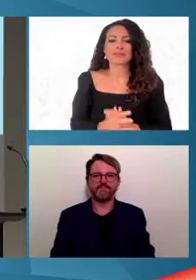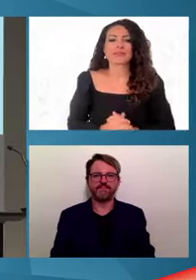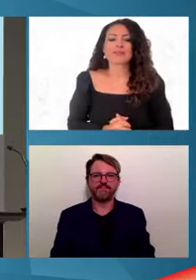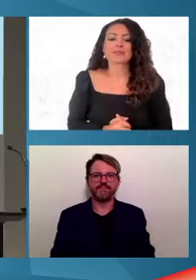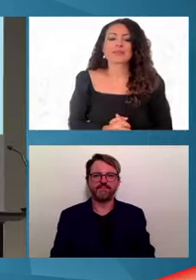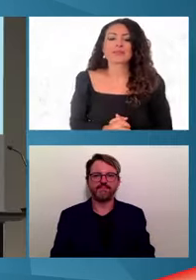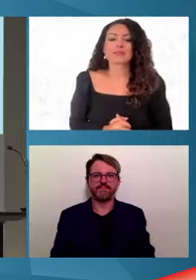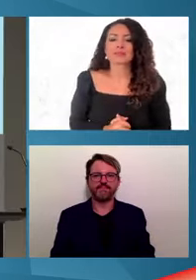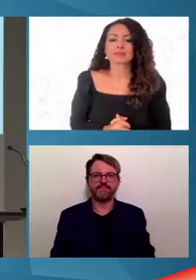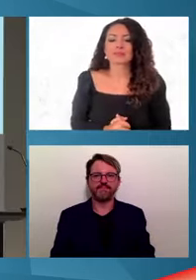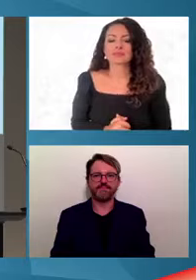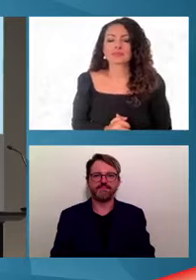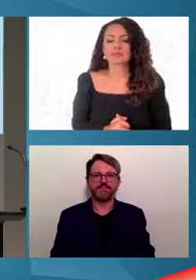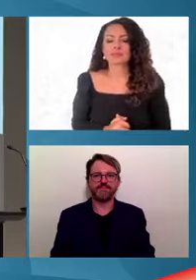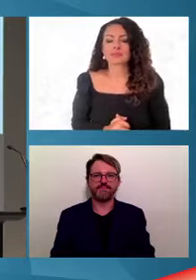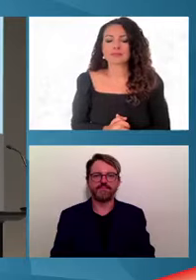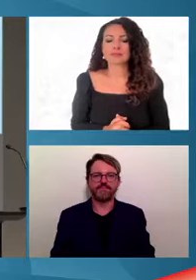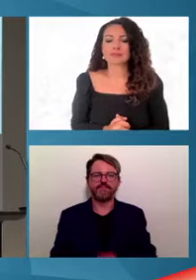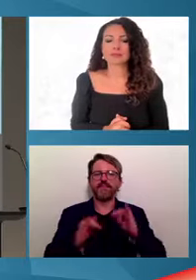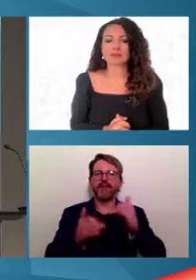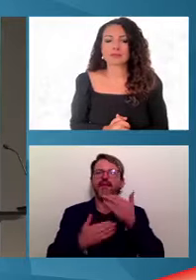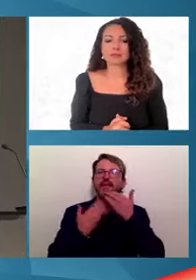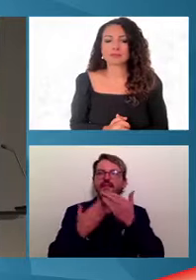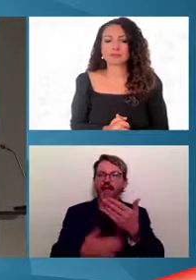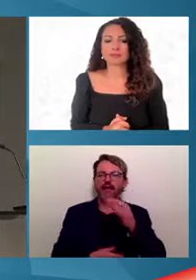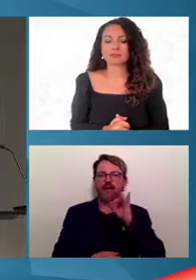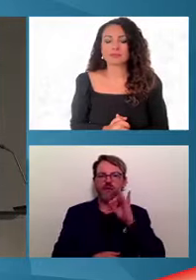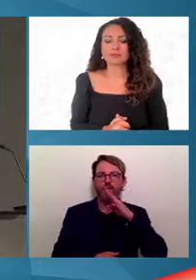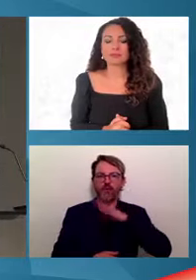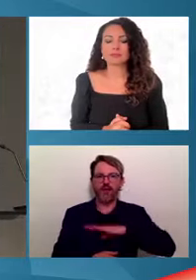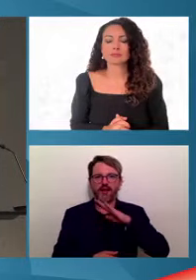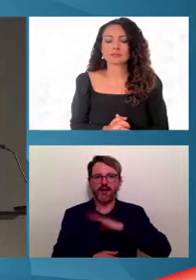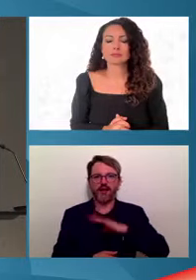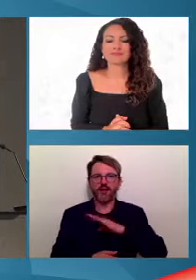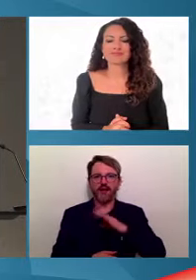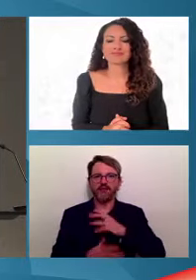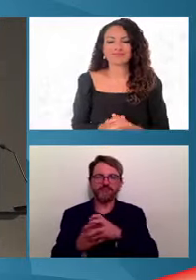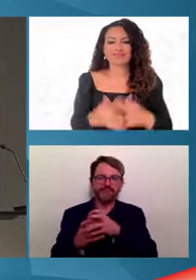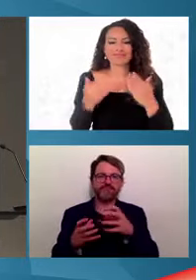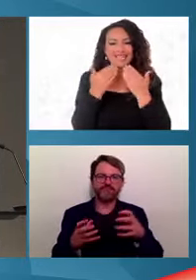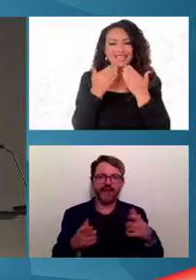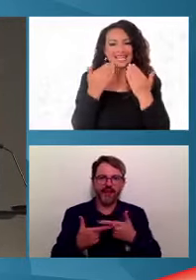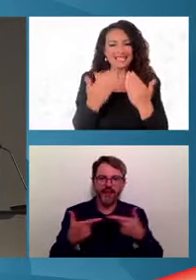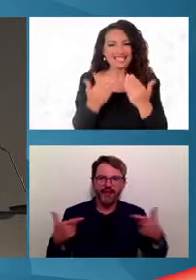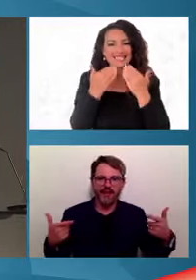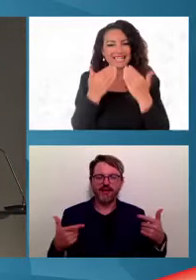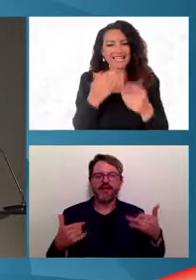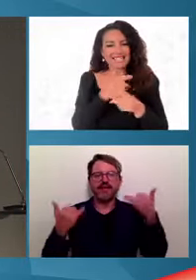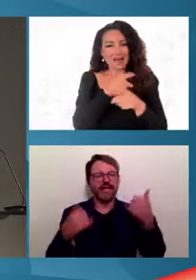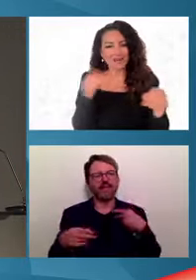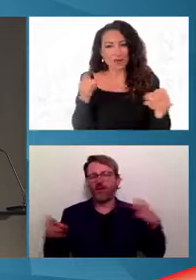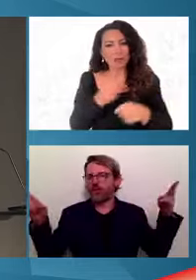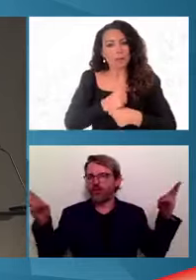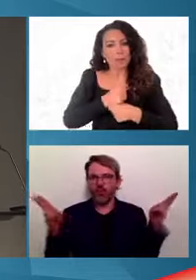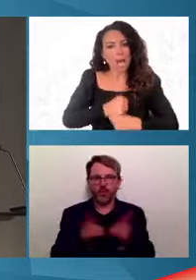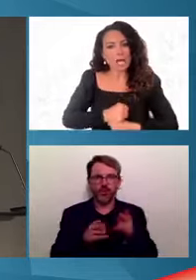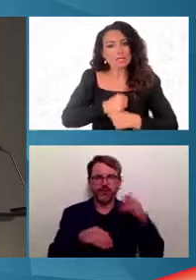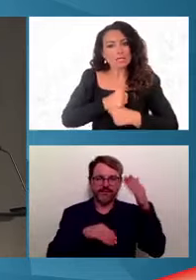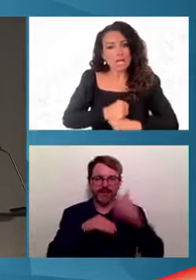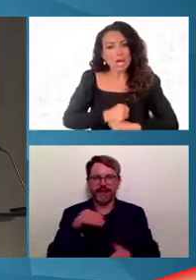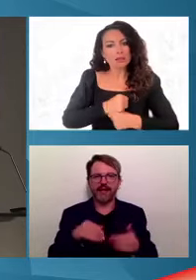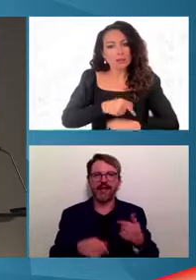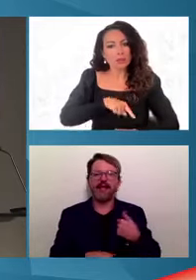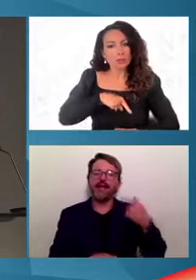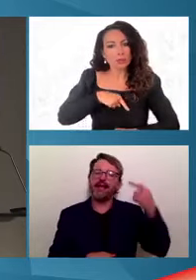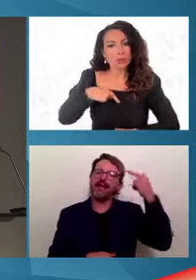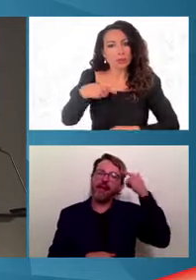Ja, zunächst einmal Dankeschön für die Geduld. Sie haben jetzt ausgehalten, durchgehalten. Das wird jetzt ganz kurz, dieses Schlussstatement. Ich glaube,